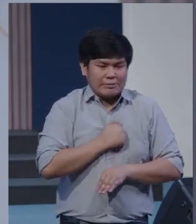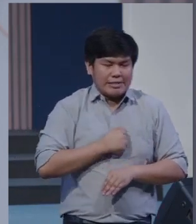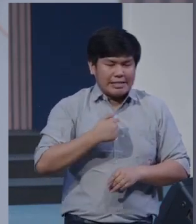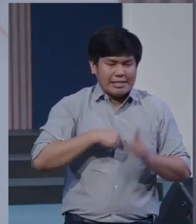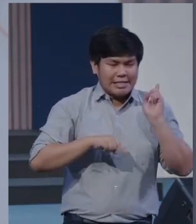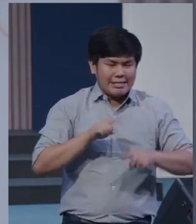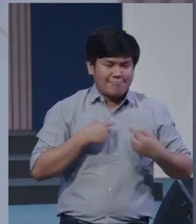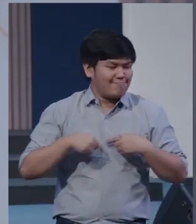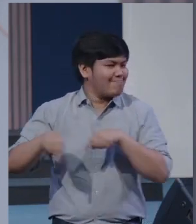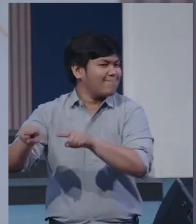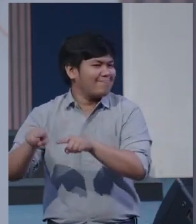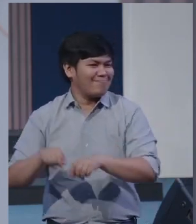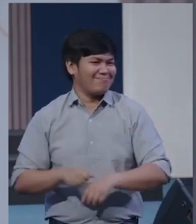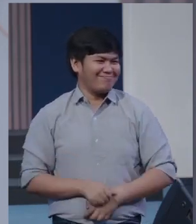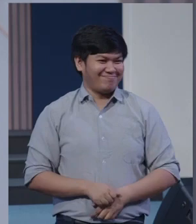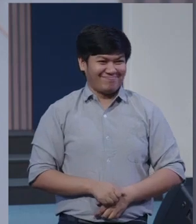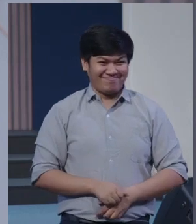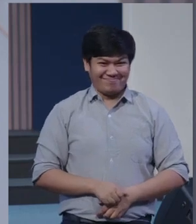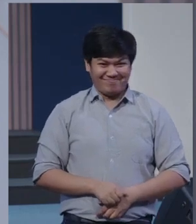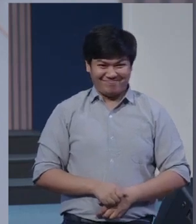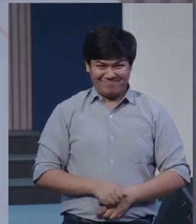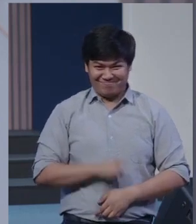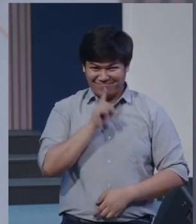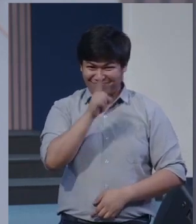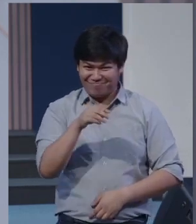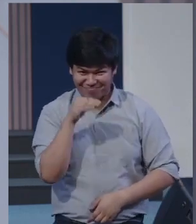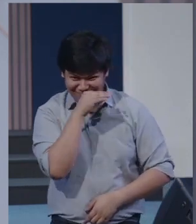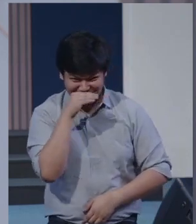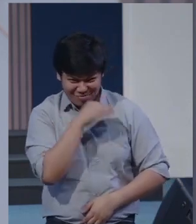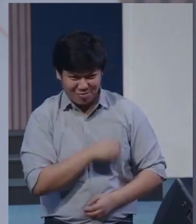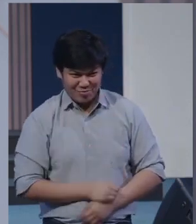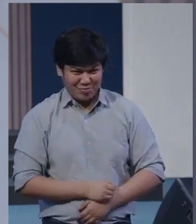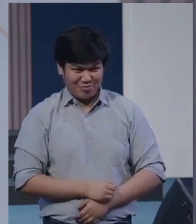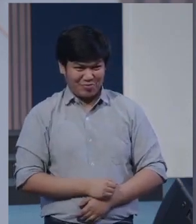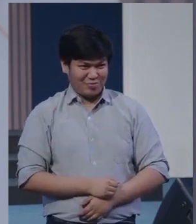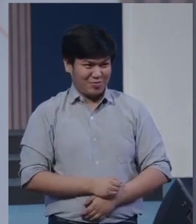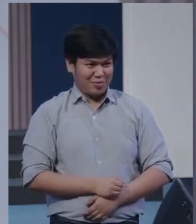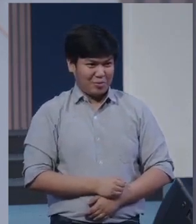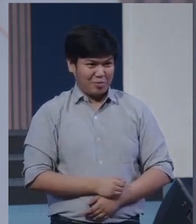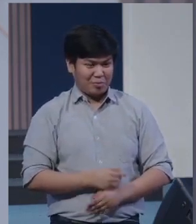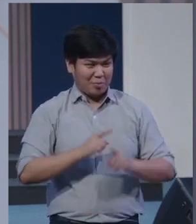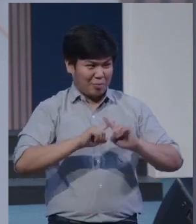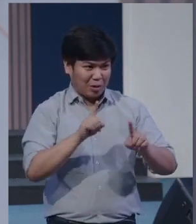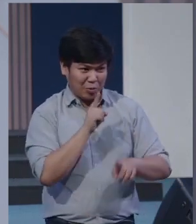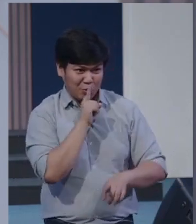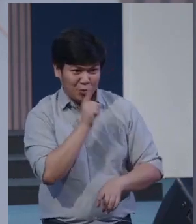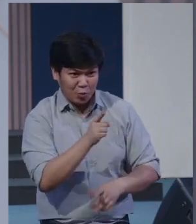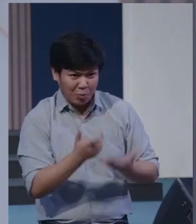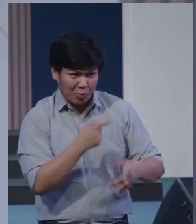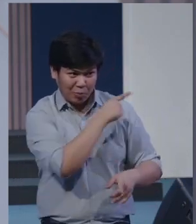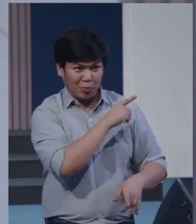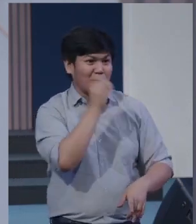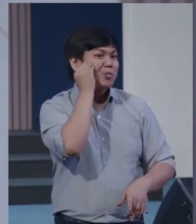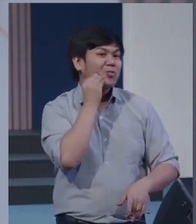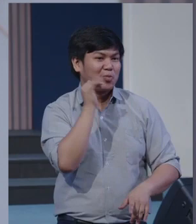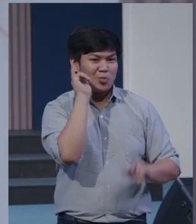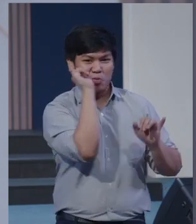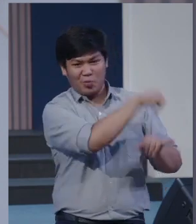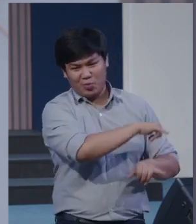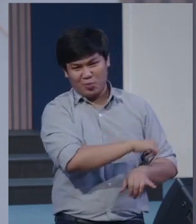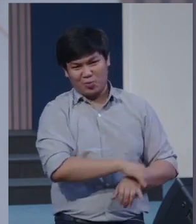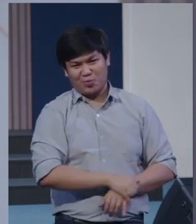busy pagka merong nag-text sa inyo no tapos humihingi ng payo halimbawa tungkol sa